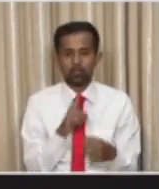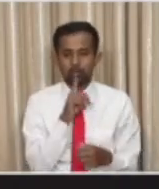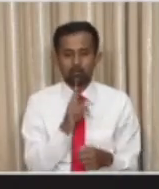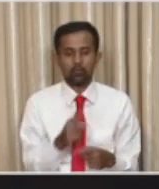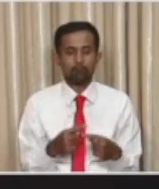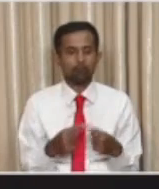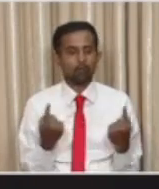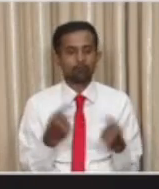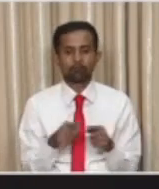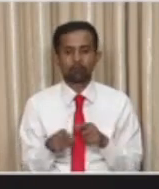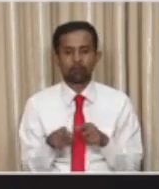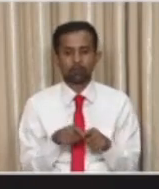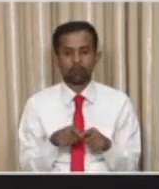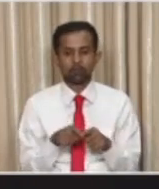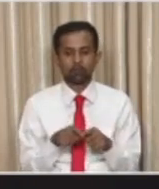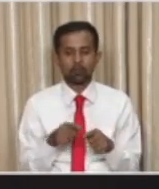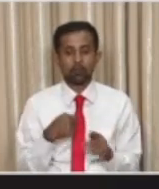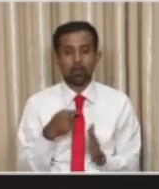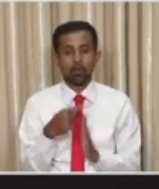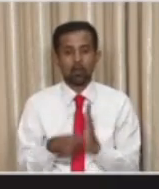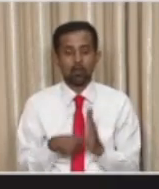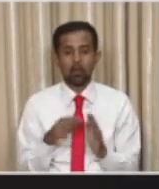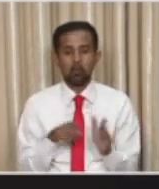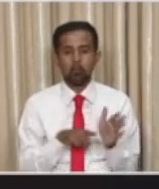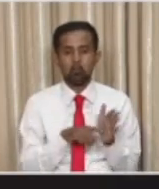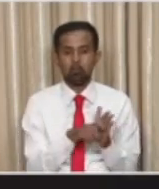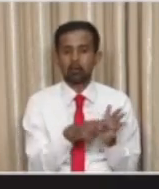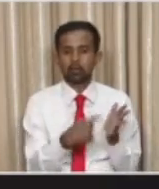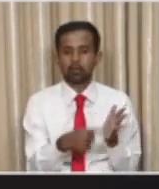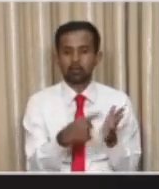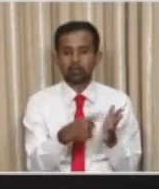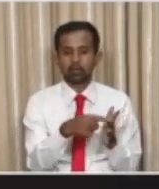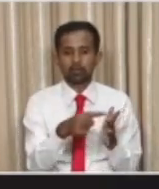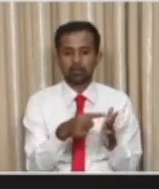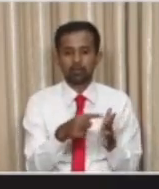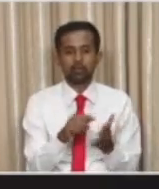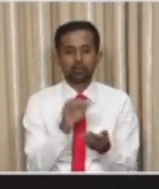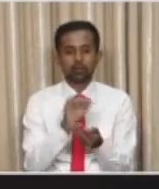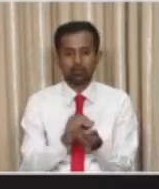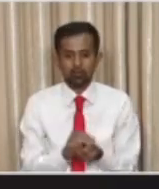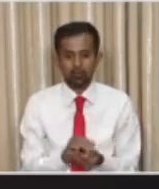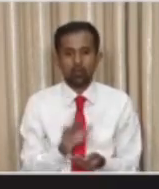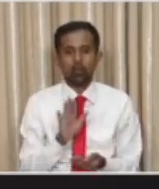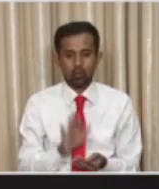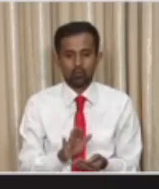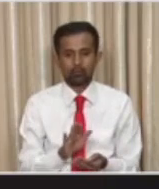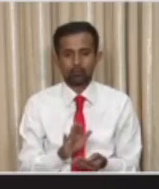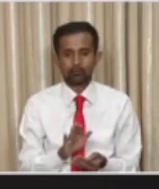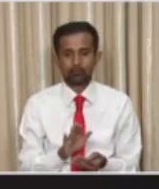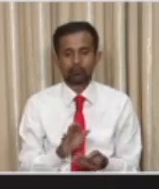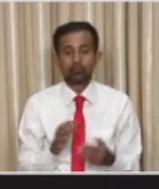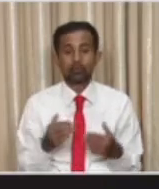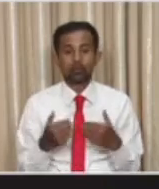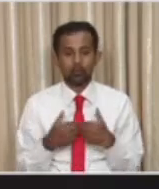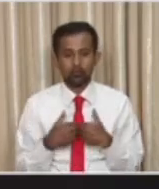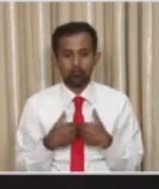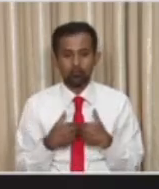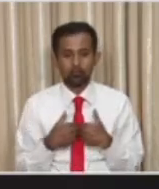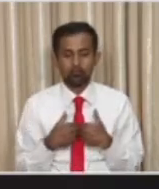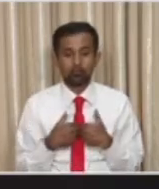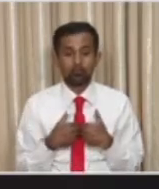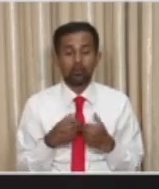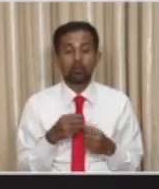වෙනස් විදියකට. අපේ රටේ පෞරාණික සම්පත් ආරක්ෂා විය යුතුයි. අපේ